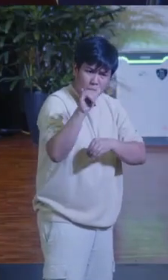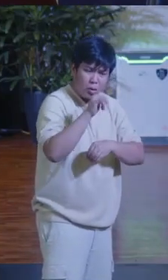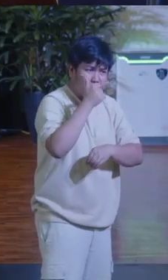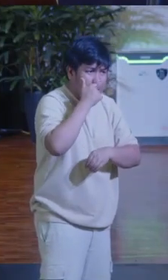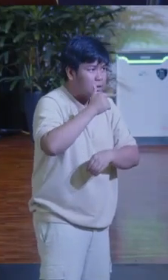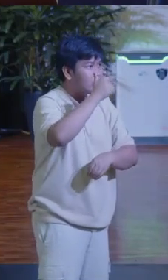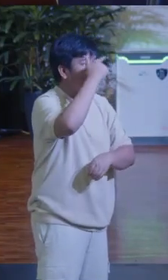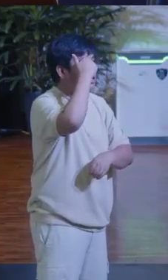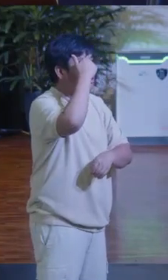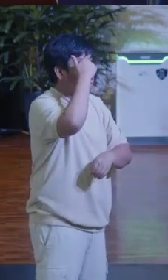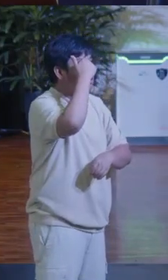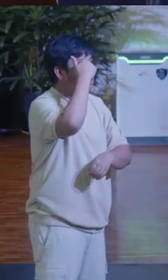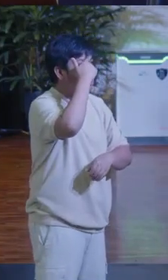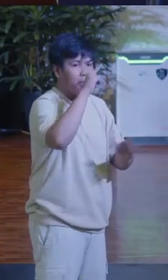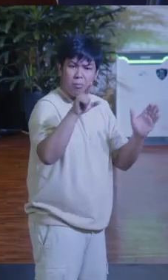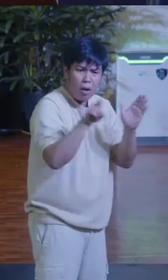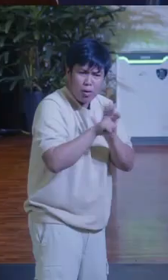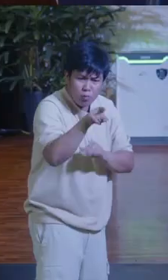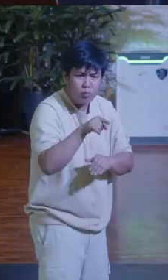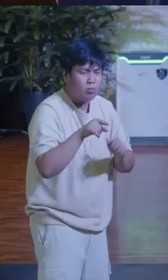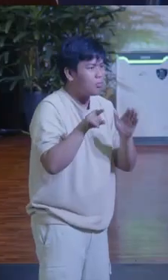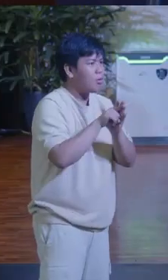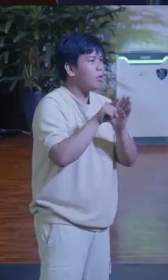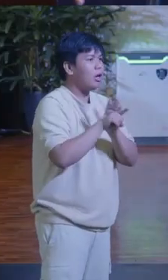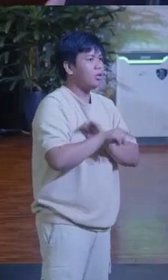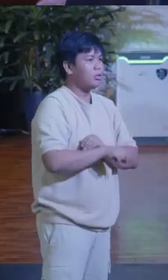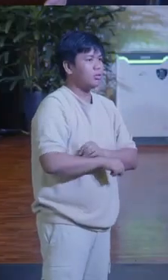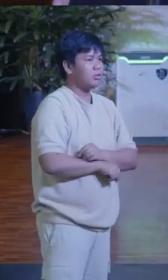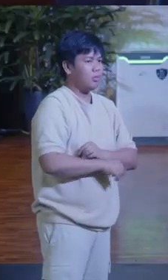pinuna. Hoy,